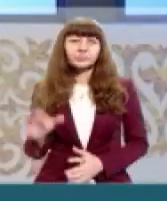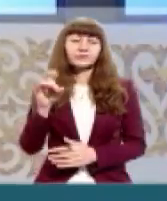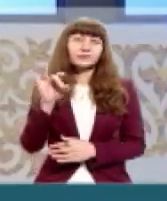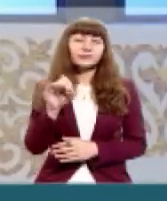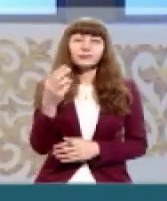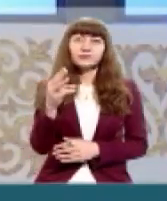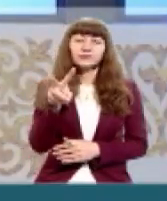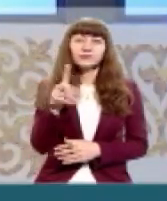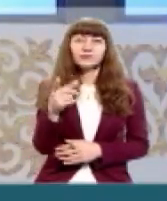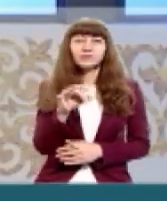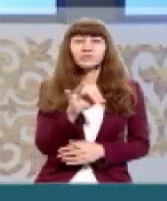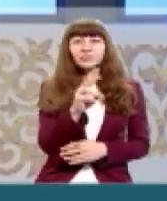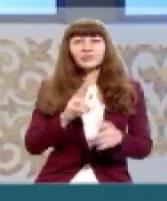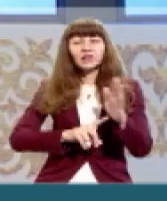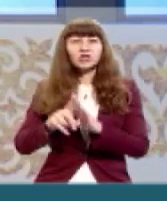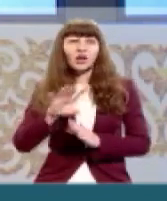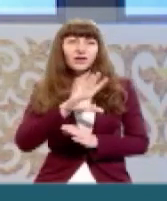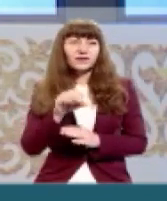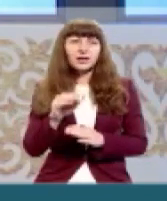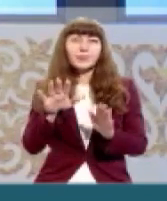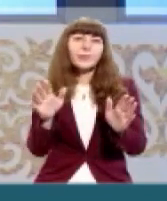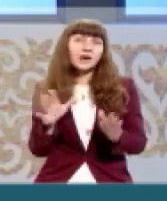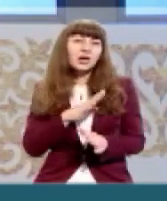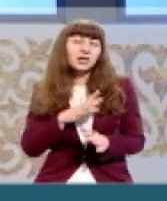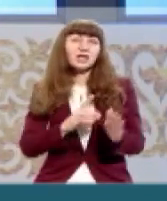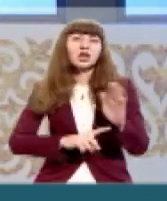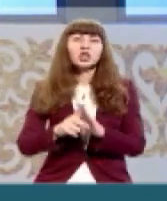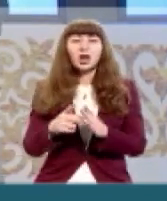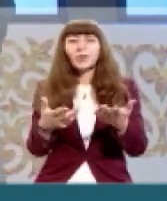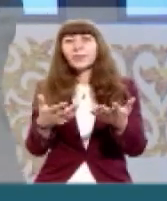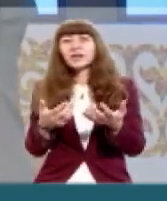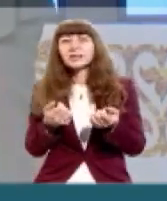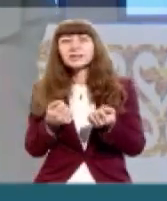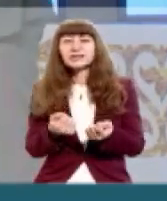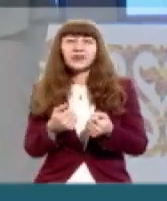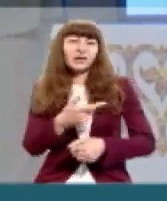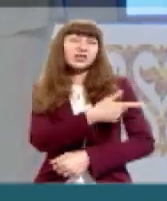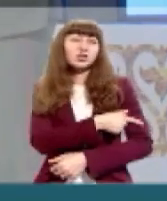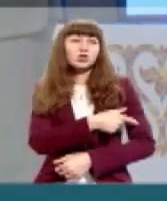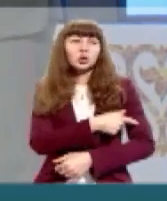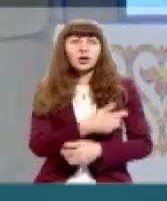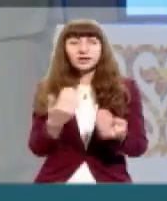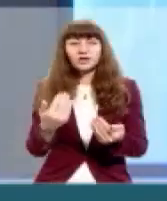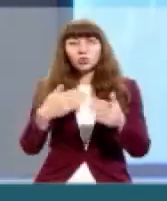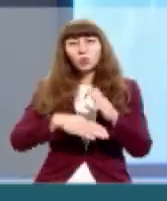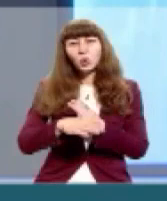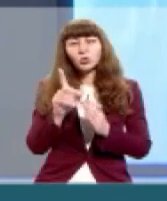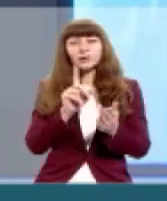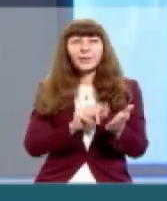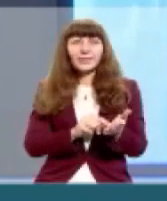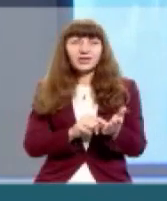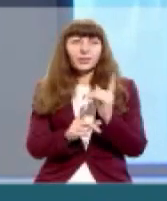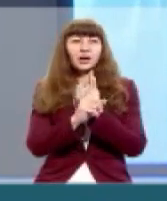Александр Шалыгин начинал, как все, с малого. Был начальником призыва и дежурным, отслужив 25 лет, сегодня он уходит на заслуженный